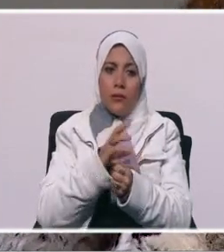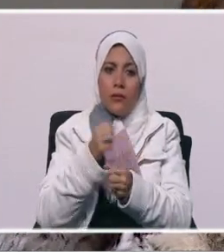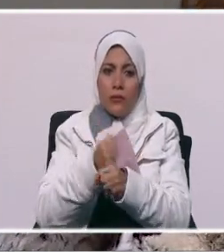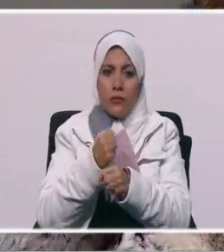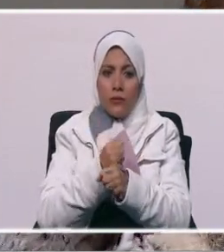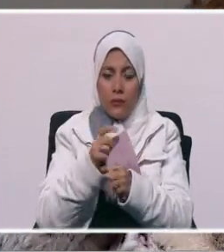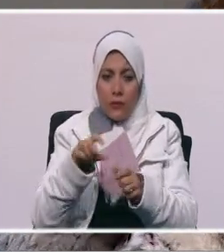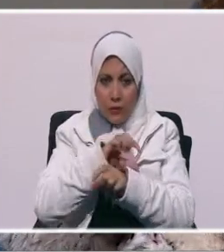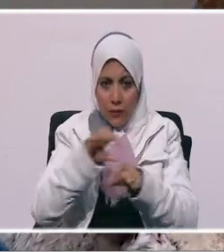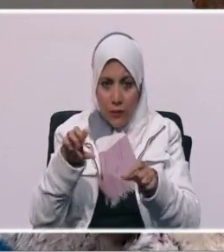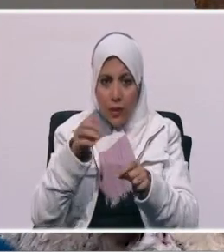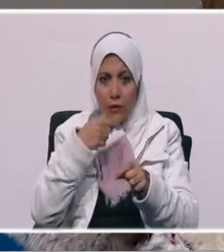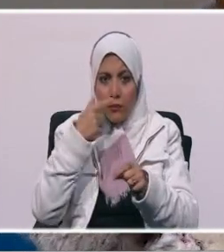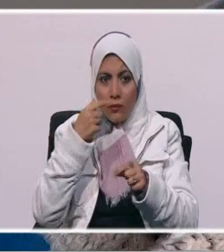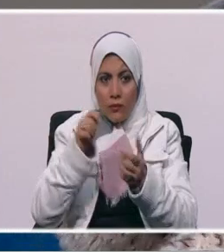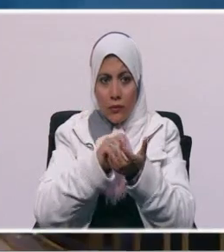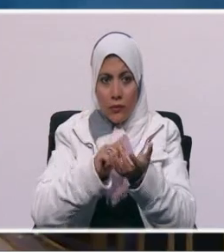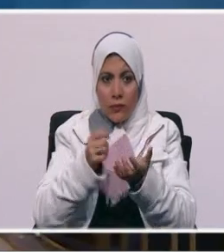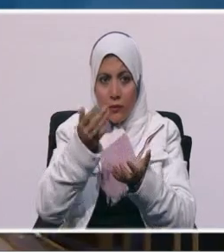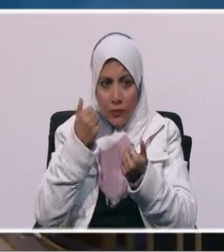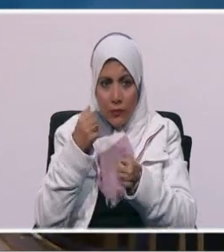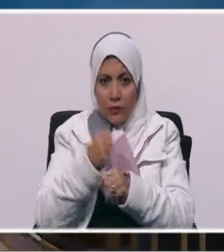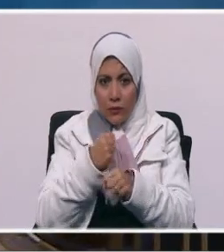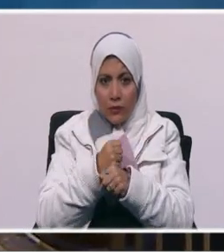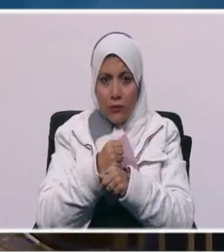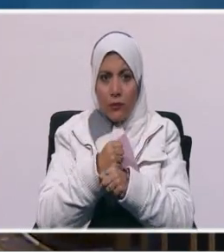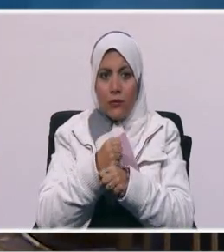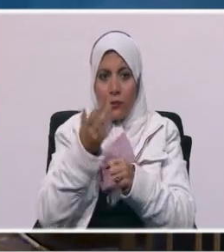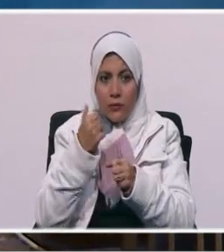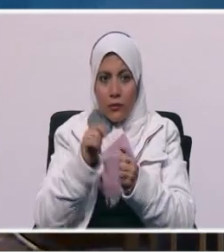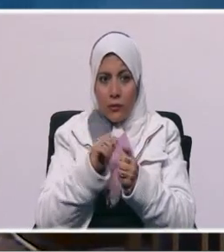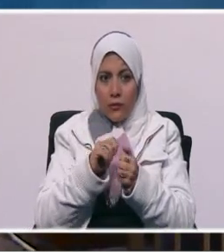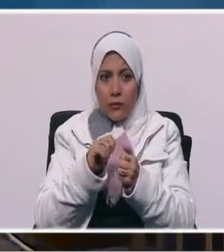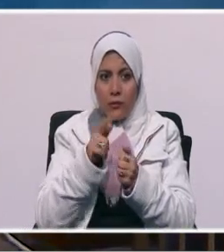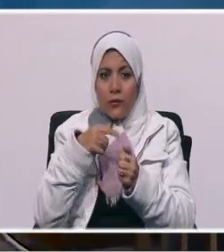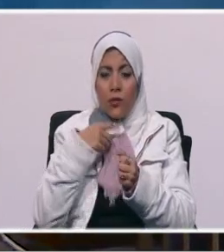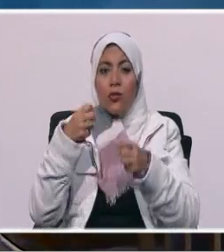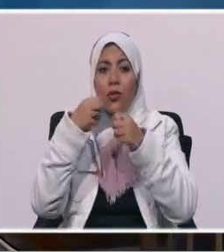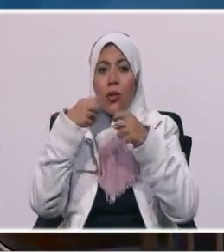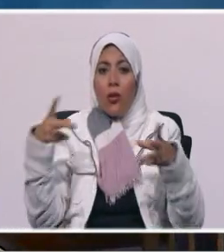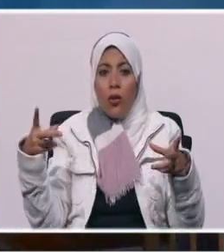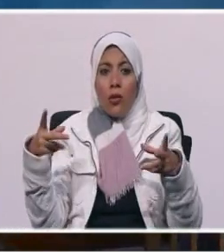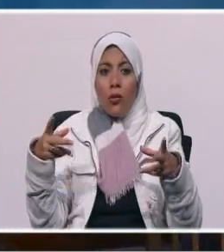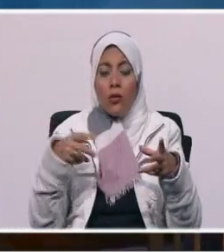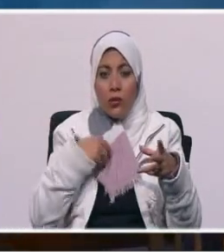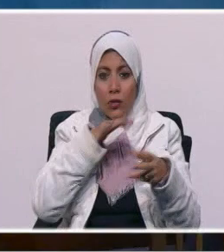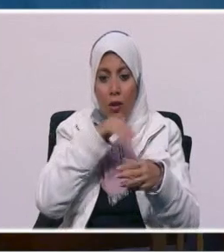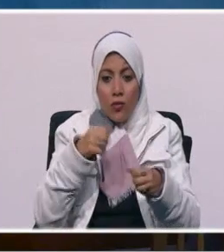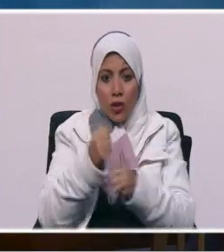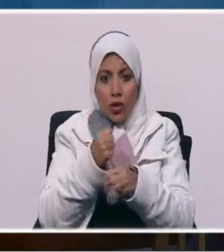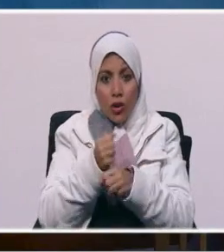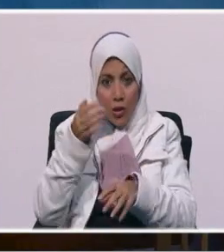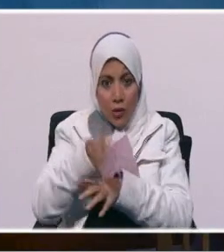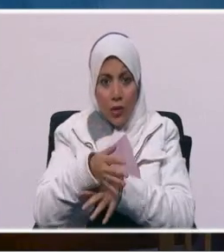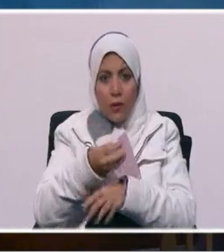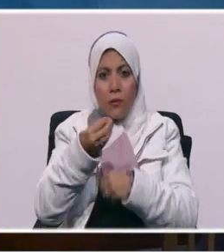تعرض محمد حسين وبعد كده جالي فيلم ماكو، كنت خلاص قادره ارجع شويه شويه للشغل